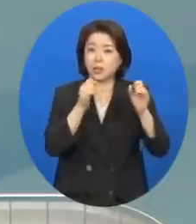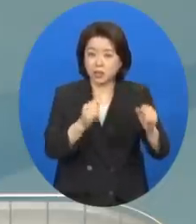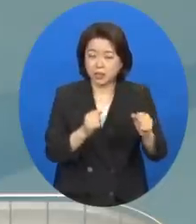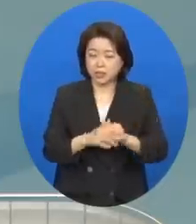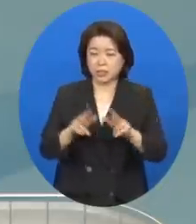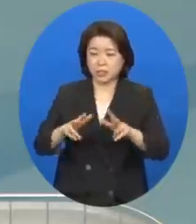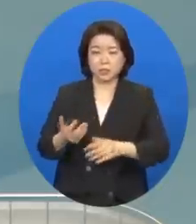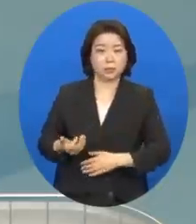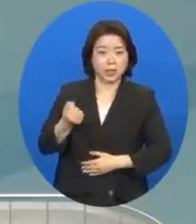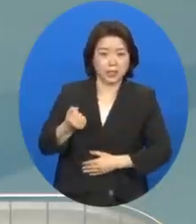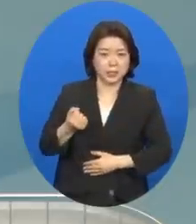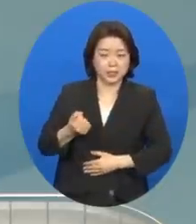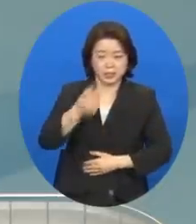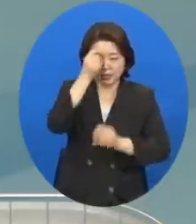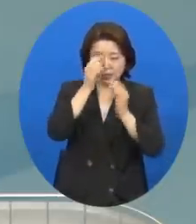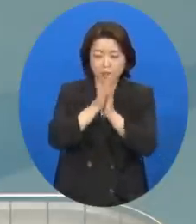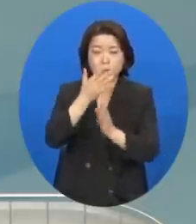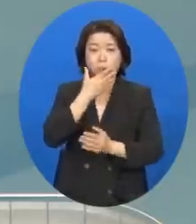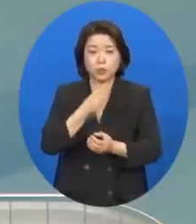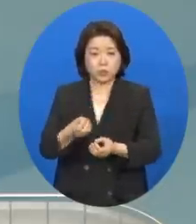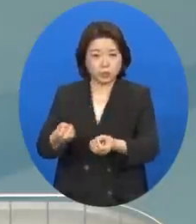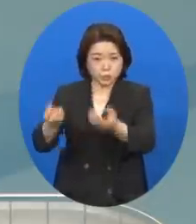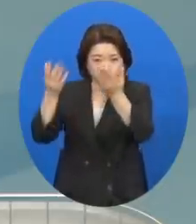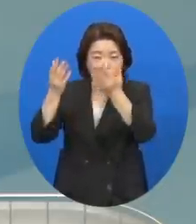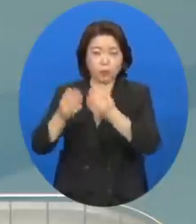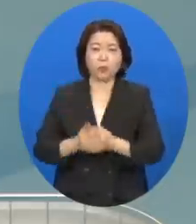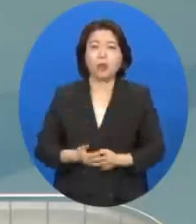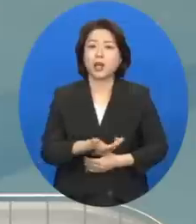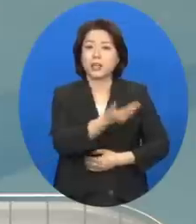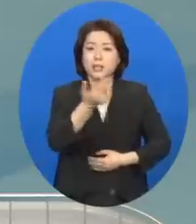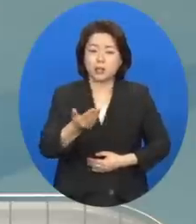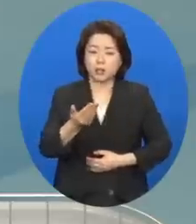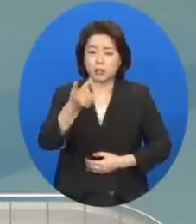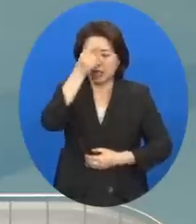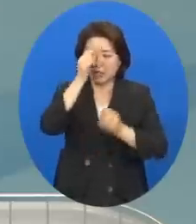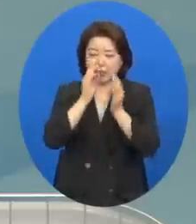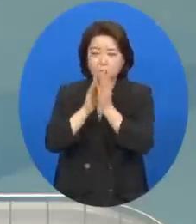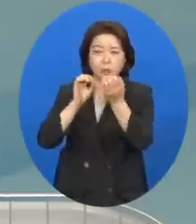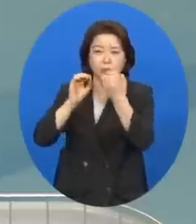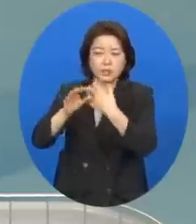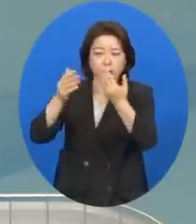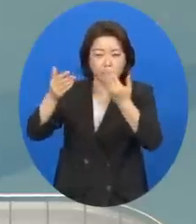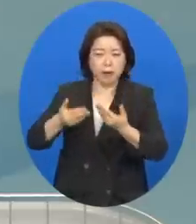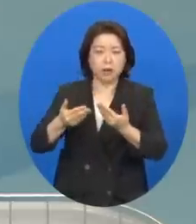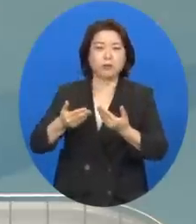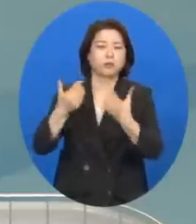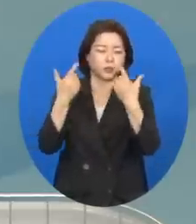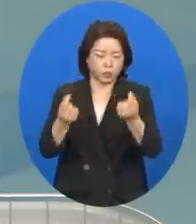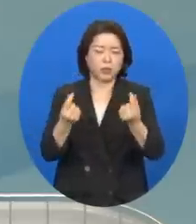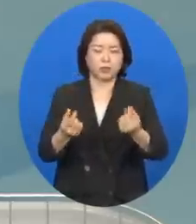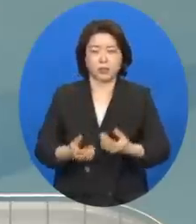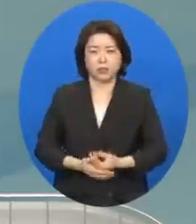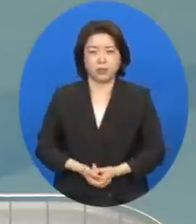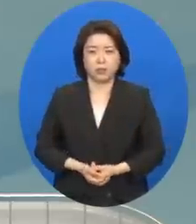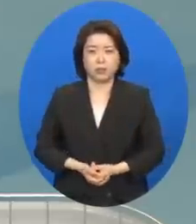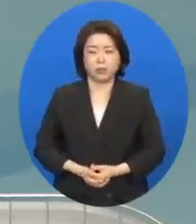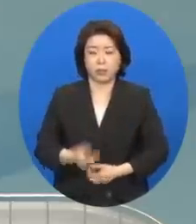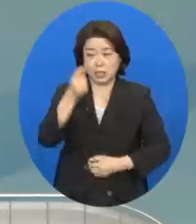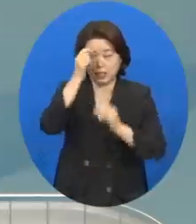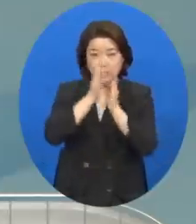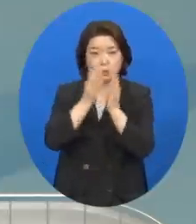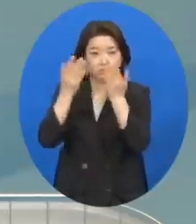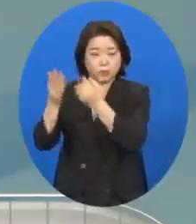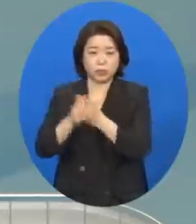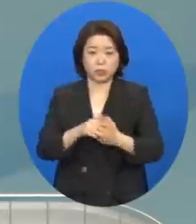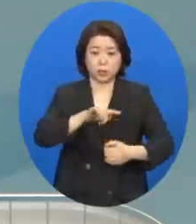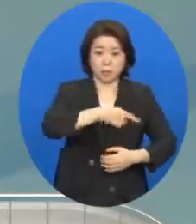지금 누리고 있는 기도의 축복, 지금 여러분이 기도의 응답을 받고 있는 것이에요. 여러분, 기도하고